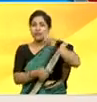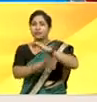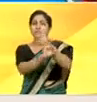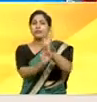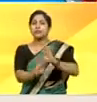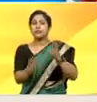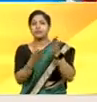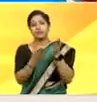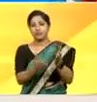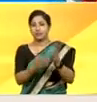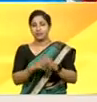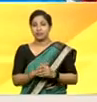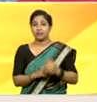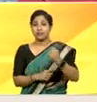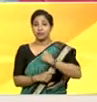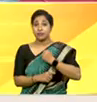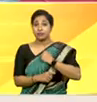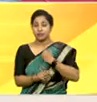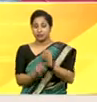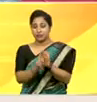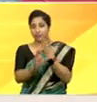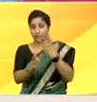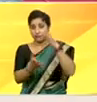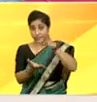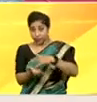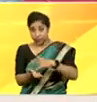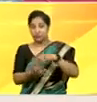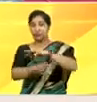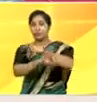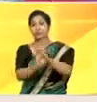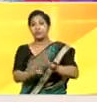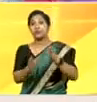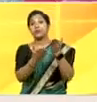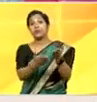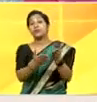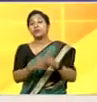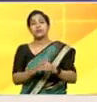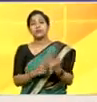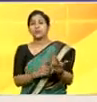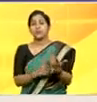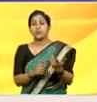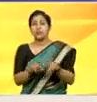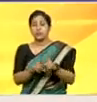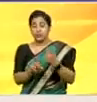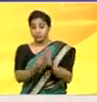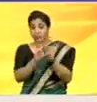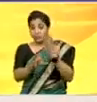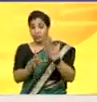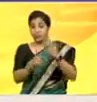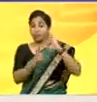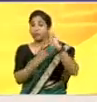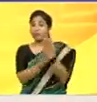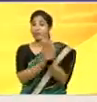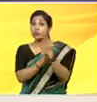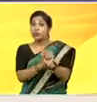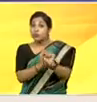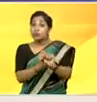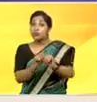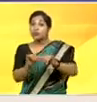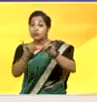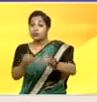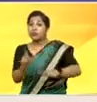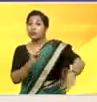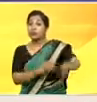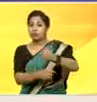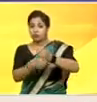हैं हमारे केरला में। वैसे तो केरला की संस्कृति में